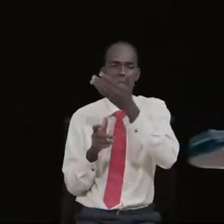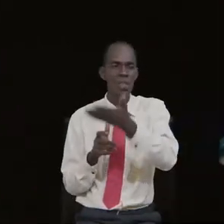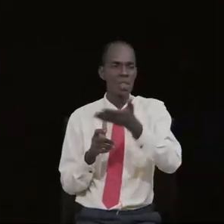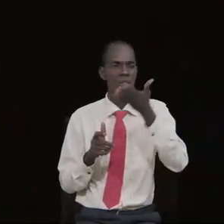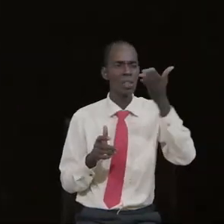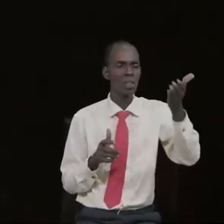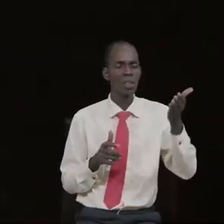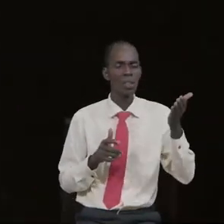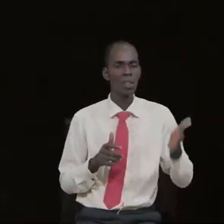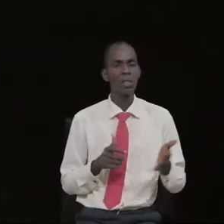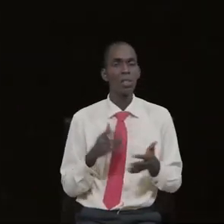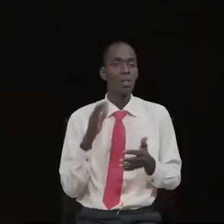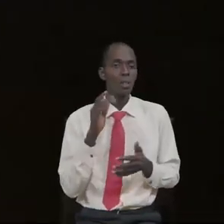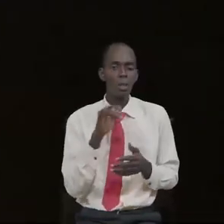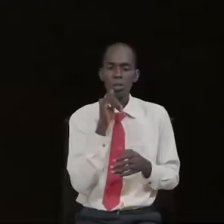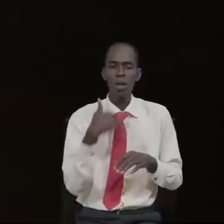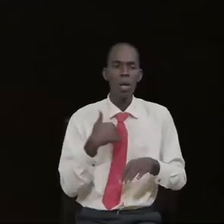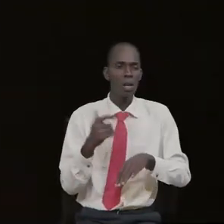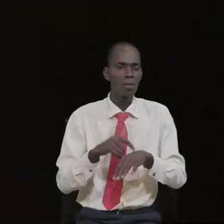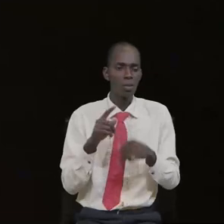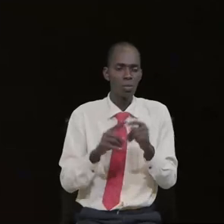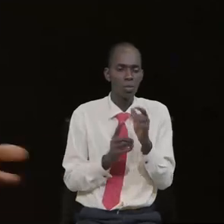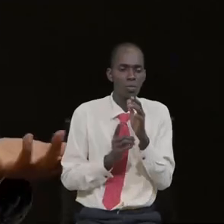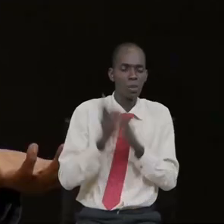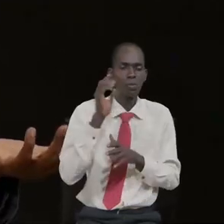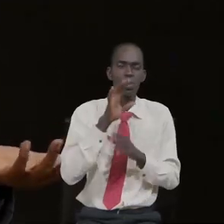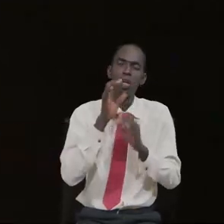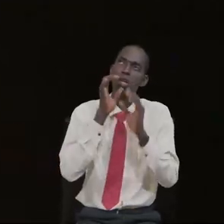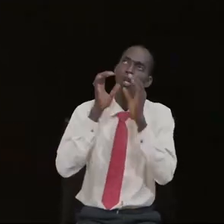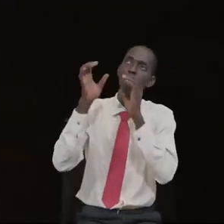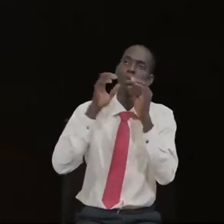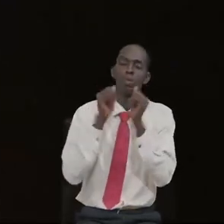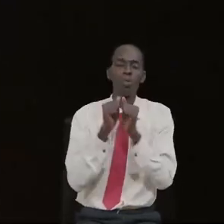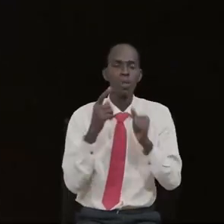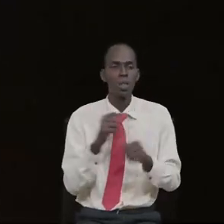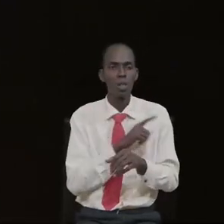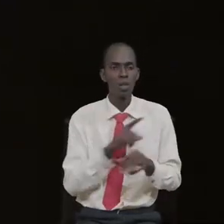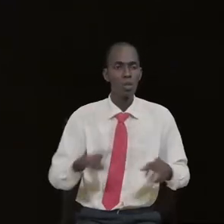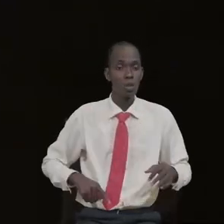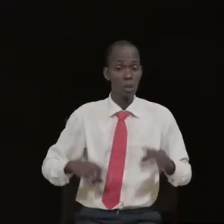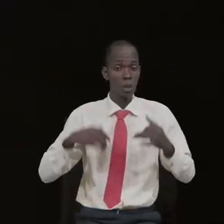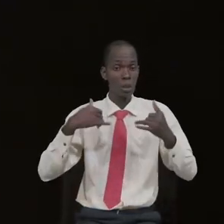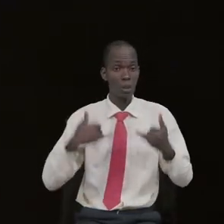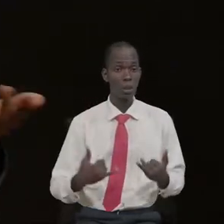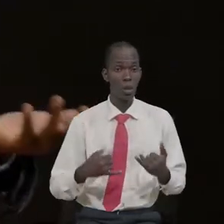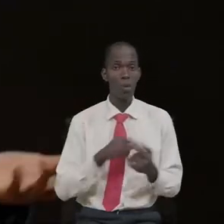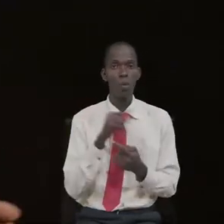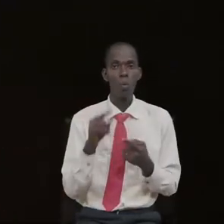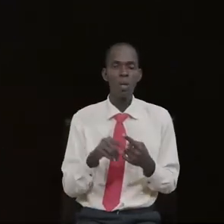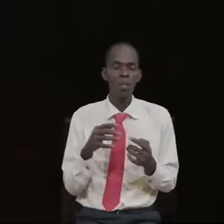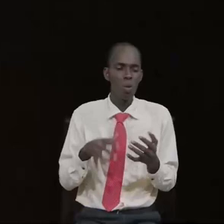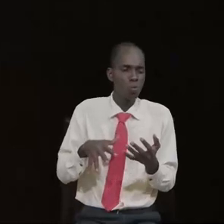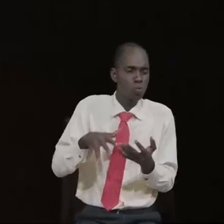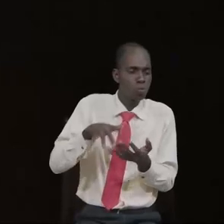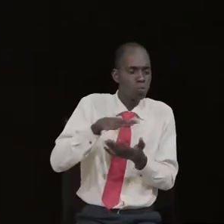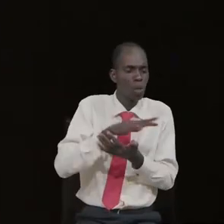de développer votre communication avec le Seigneur. Donc, lorsque ces défis surgissent, le Seigneur veut te